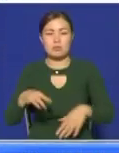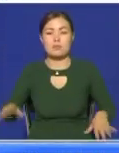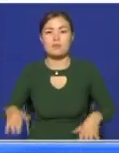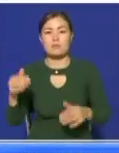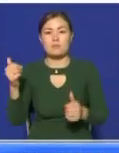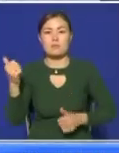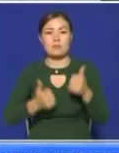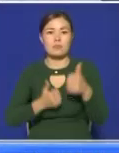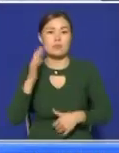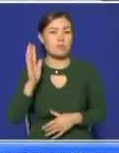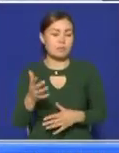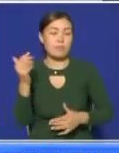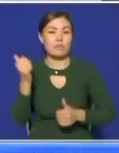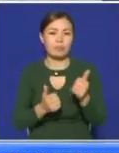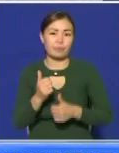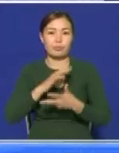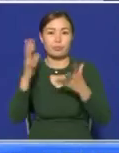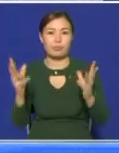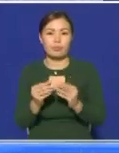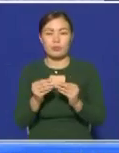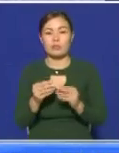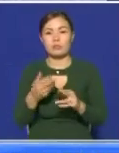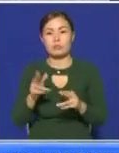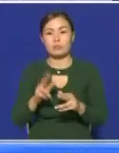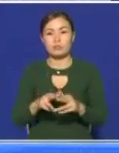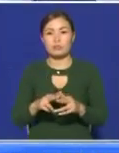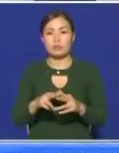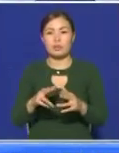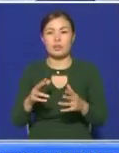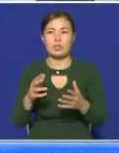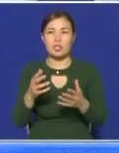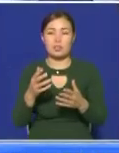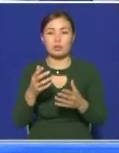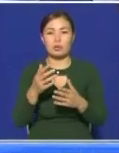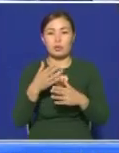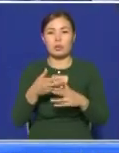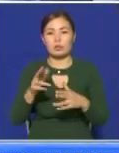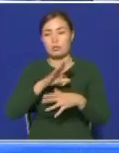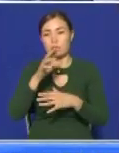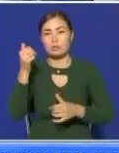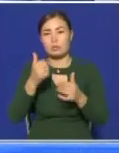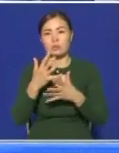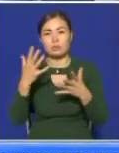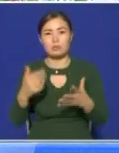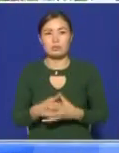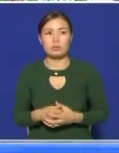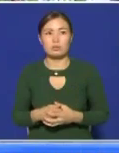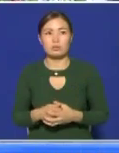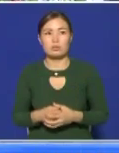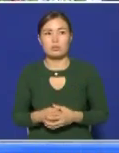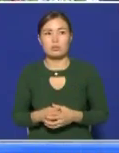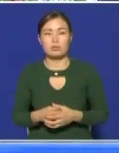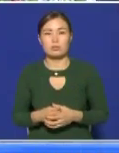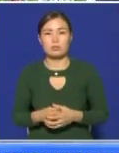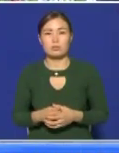қатысады. Үш кезеңнен тұратын байқауда оқушылар математика, физика, ағылшын және әдебиет пәндерінен сынақ тапсырады. Ауылдың